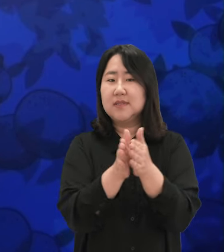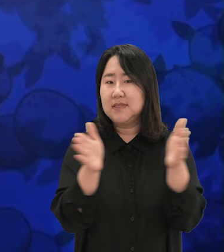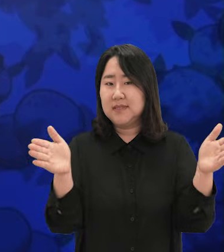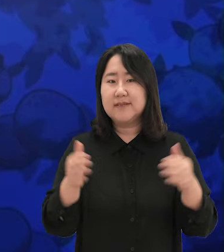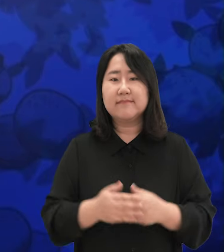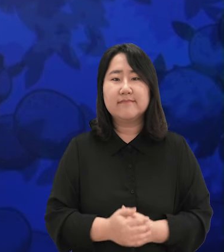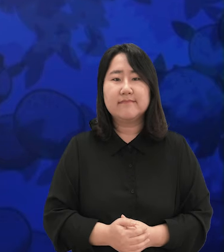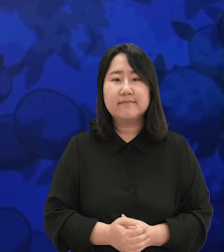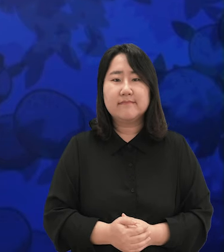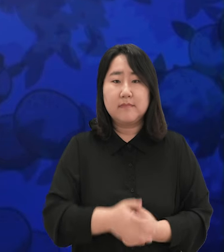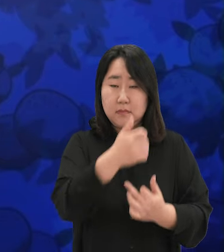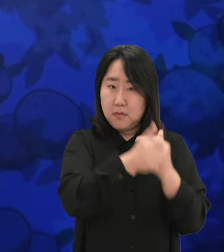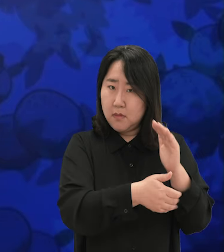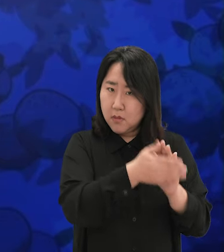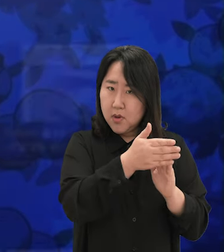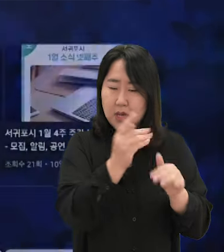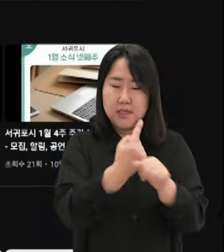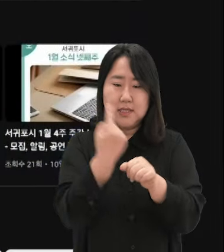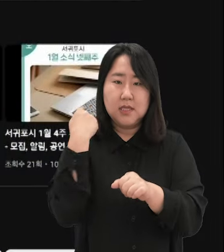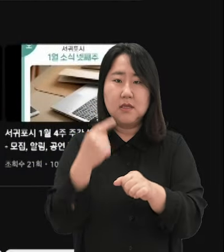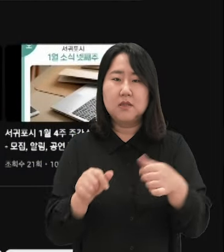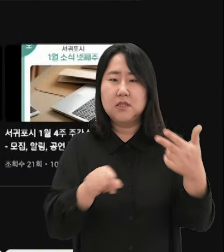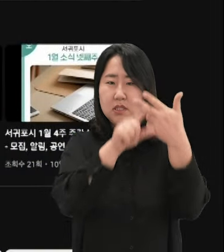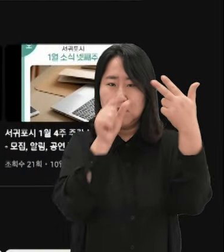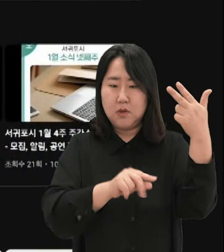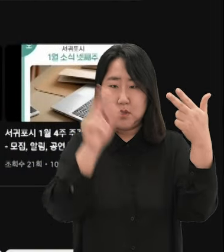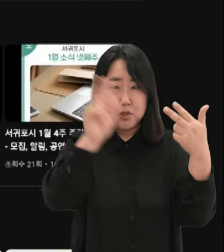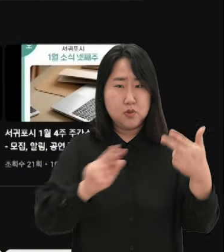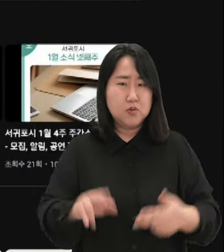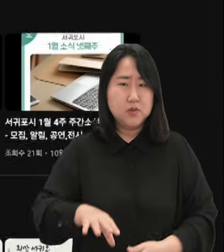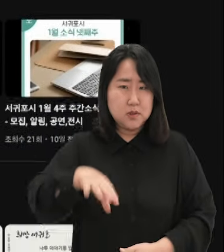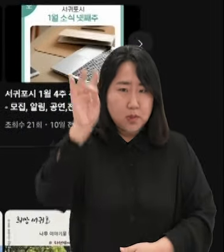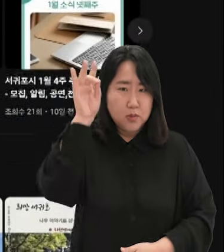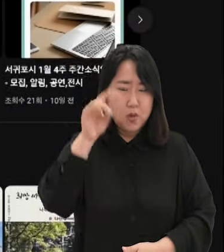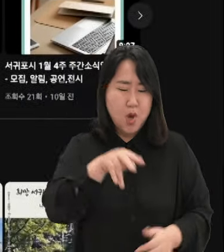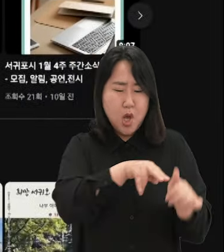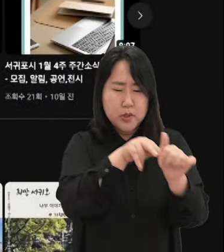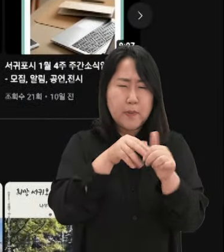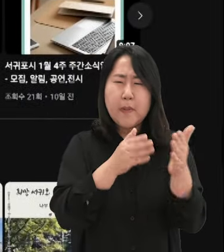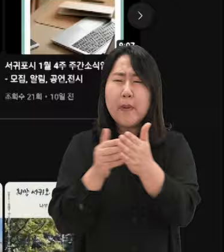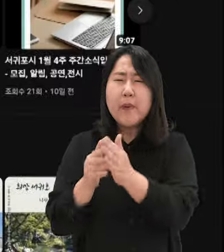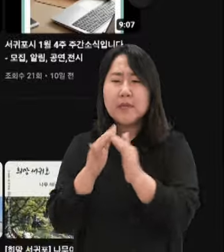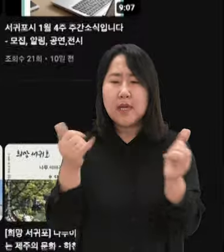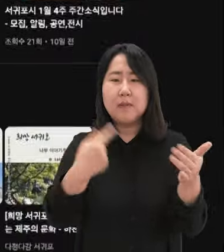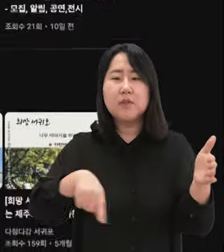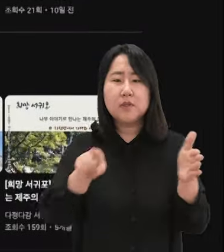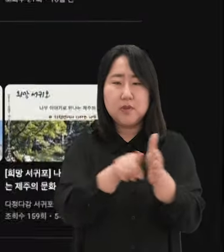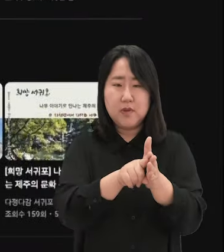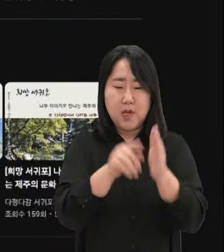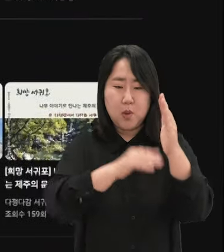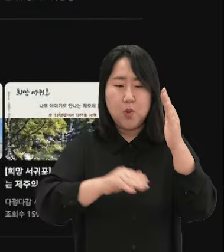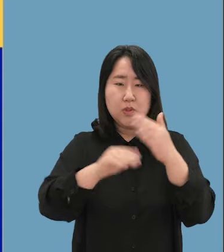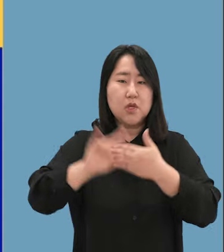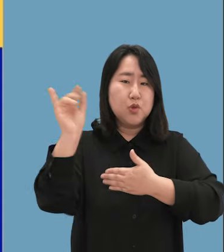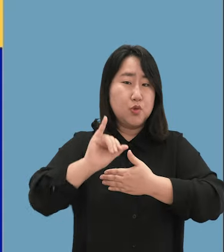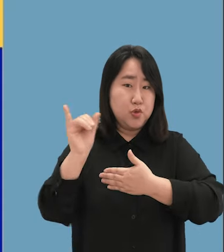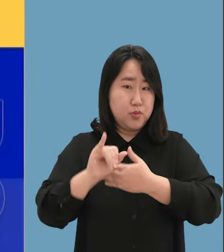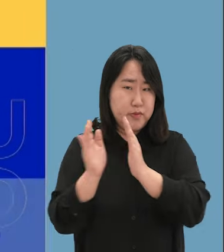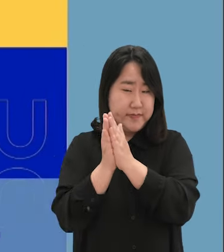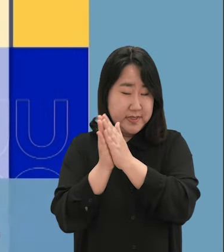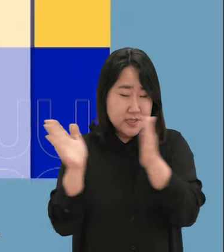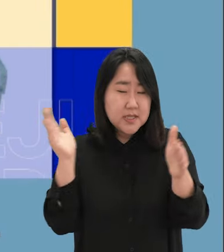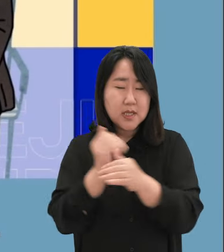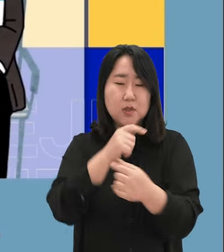모으고 있습니다 서귀포시는 지난해 7월 전국 최초 로 취약계층 전용 공식 유튜브 채널 다정다감